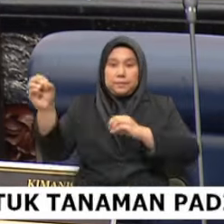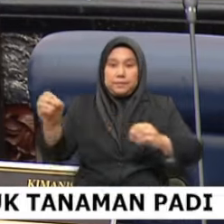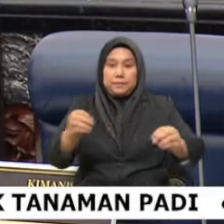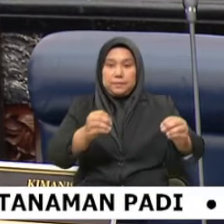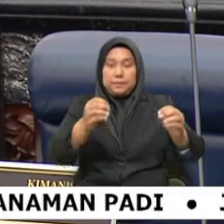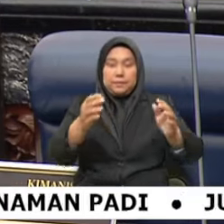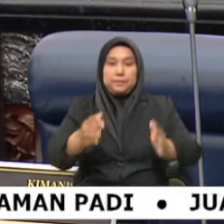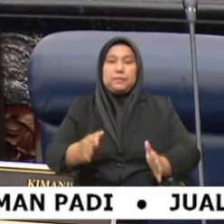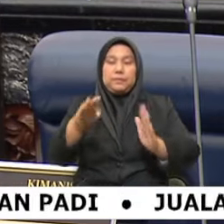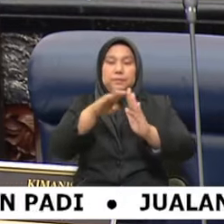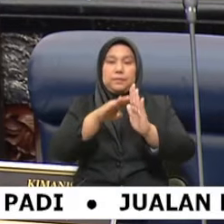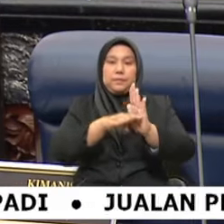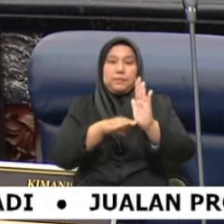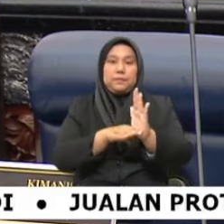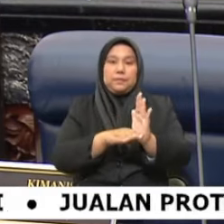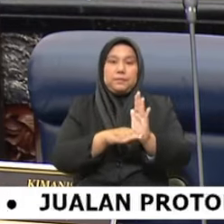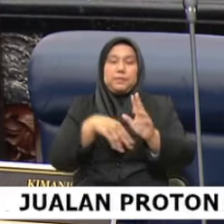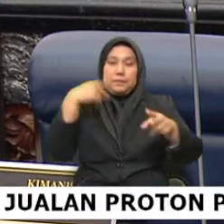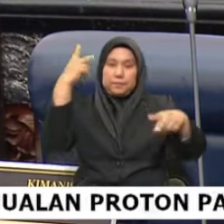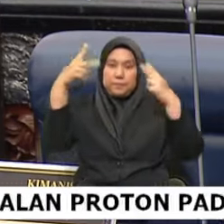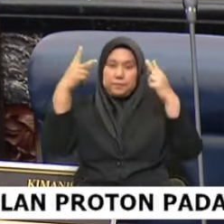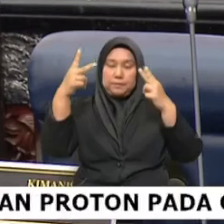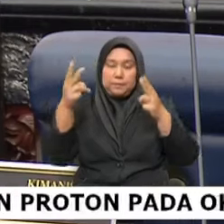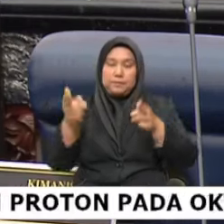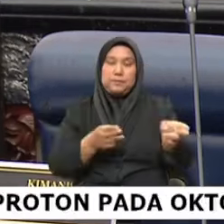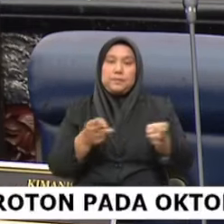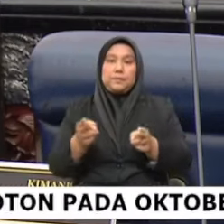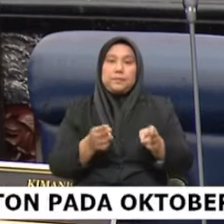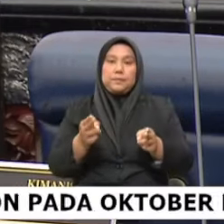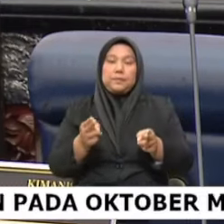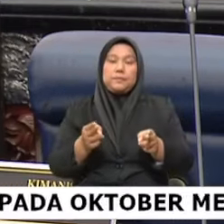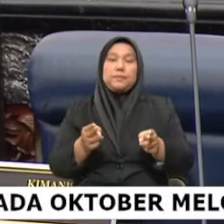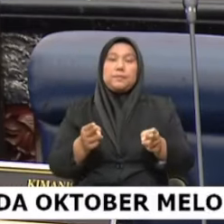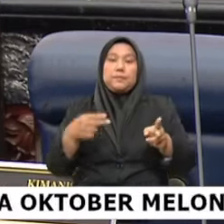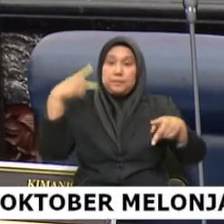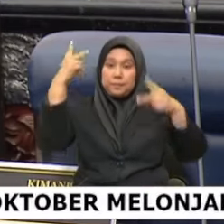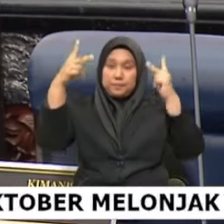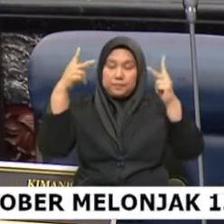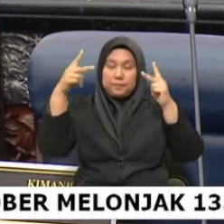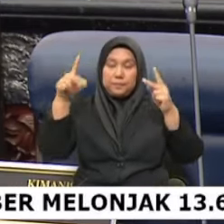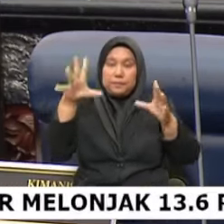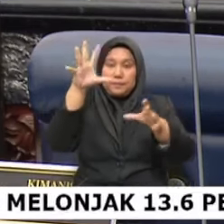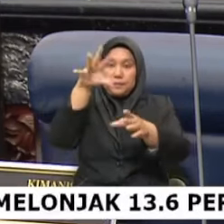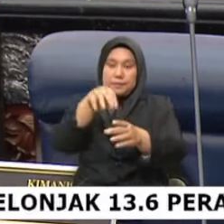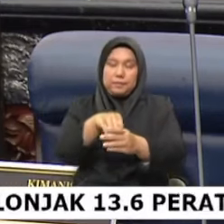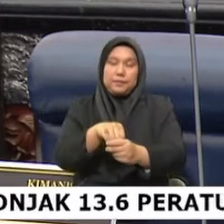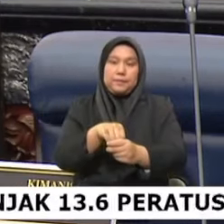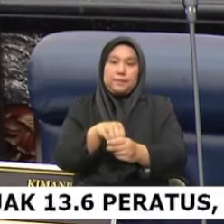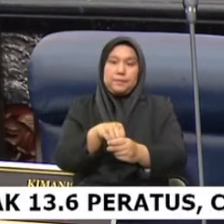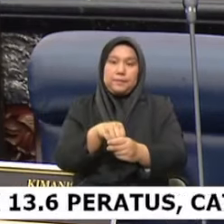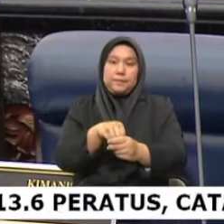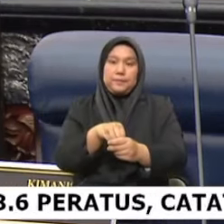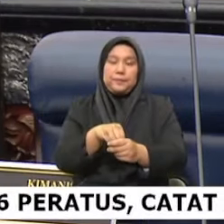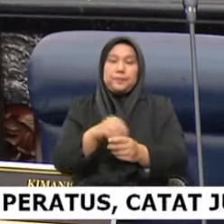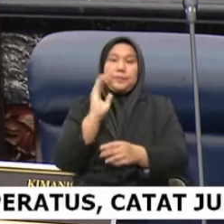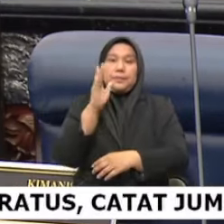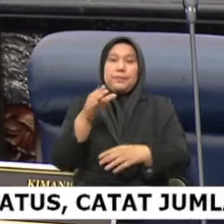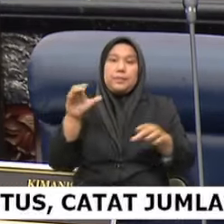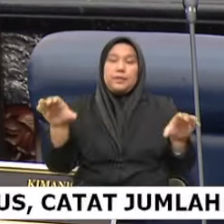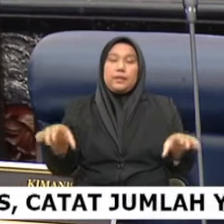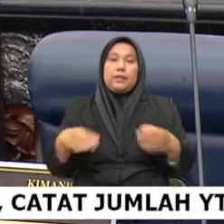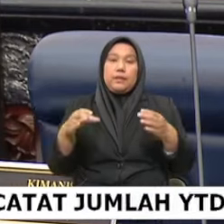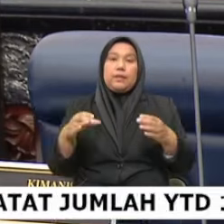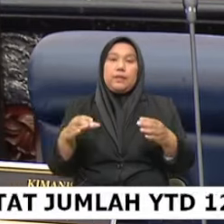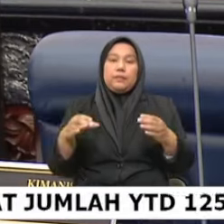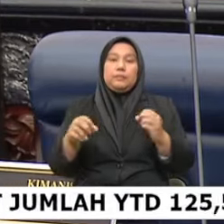acara-acara pelancongan dan kebudayaan pula, usaha untuk menjadikan sektor pelancongan dan kebudayaan yang inklusif akan dilakukan melalui promosi